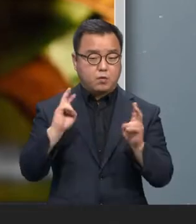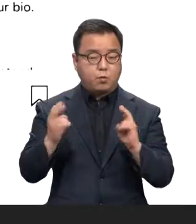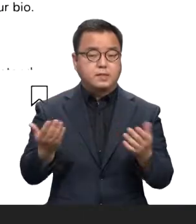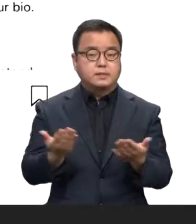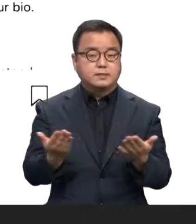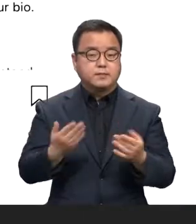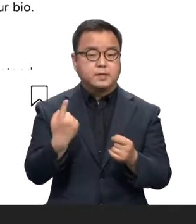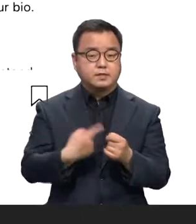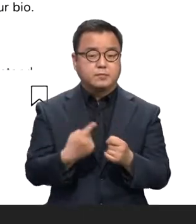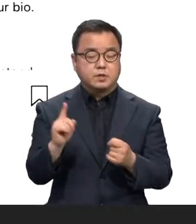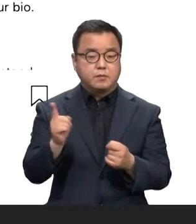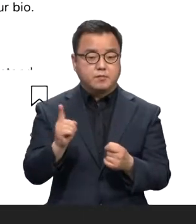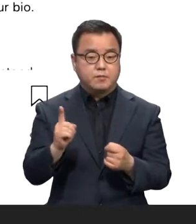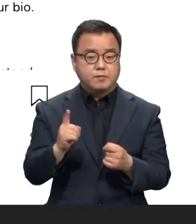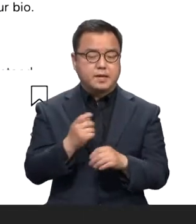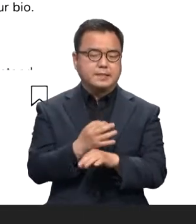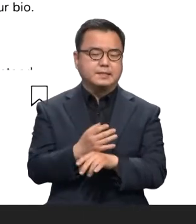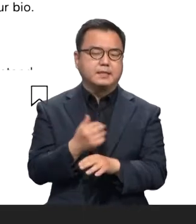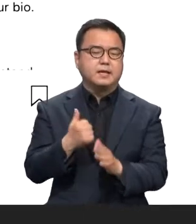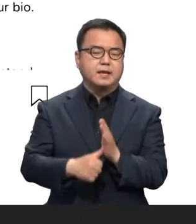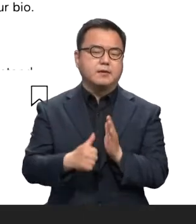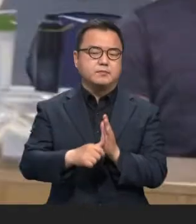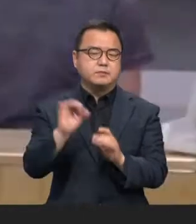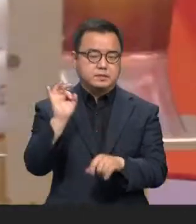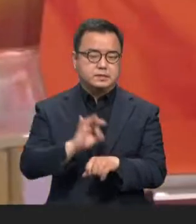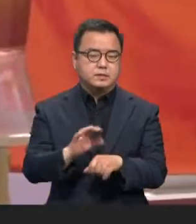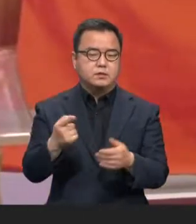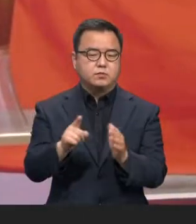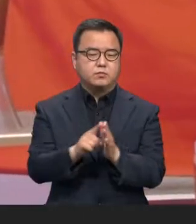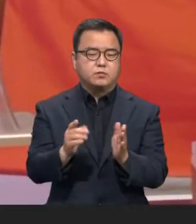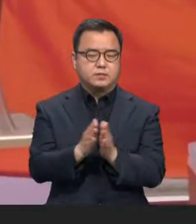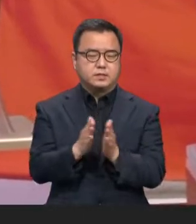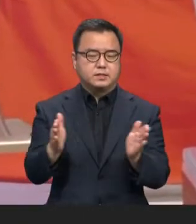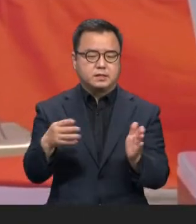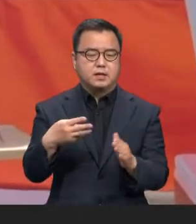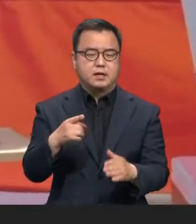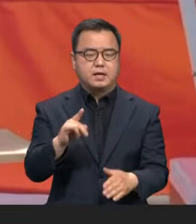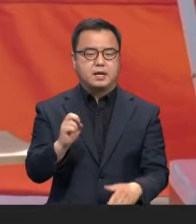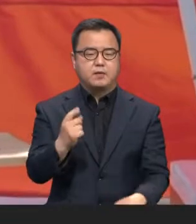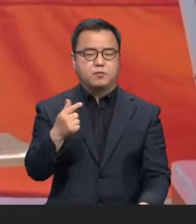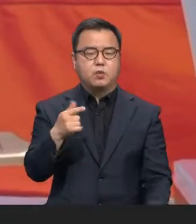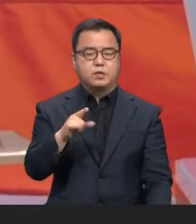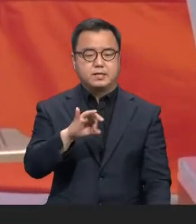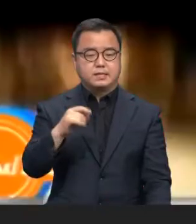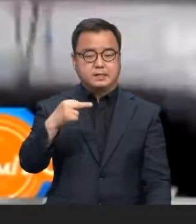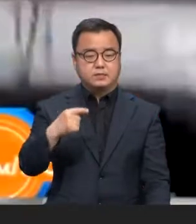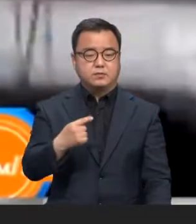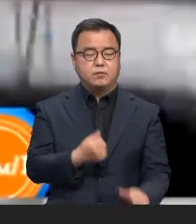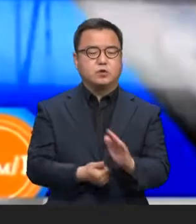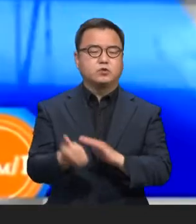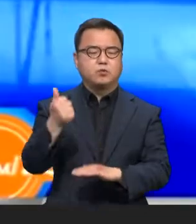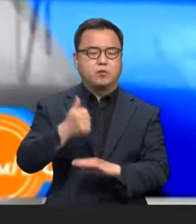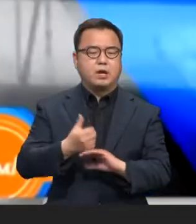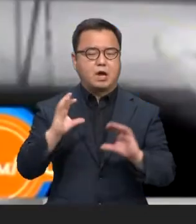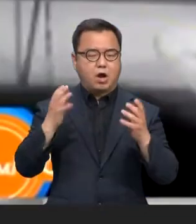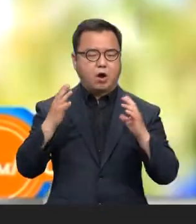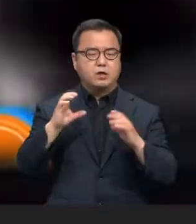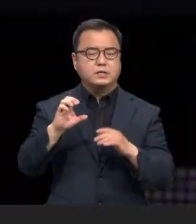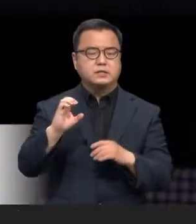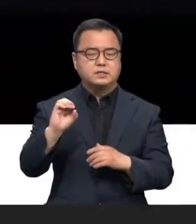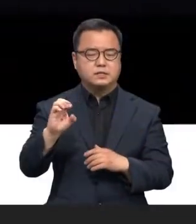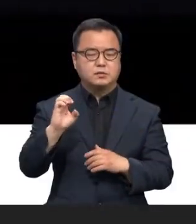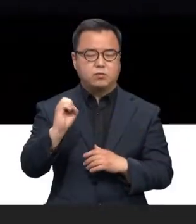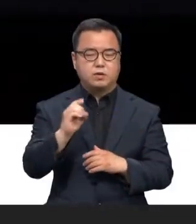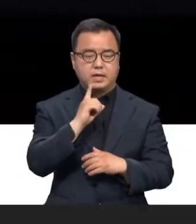첫 번째 사업은 장난감 블록을 사기 위해 시작한 레모네이드 판매. 성공한 어린이 CEO로 이름을 날렸죠.